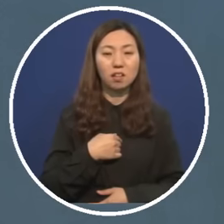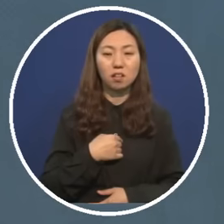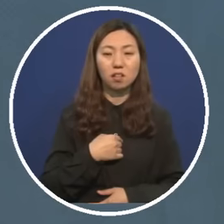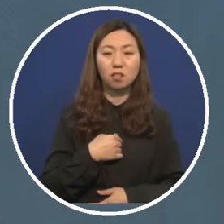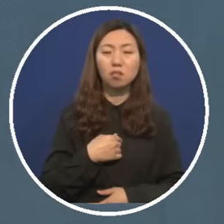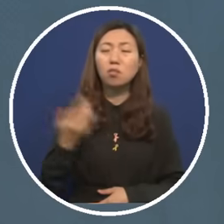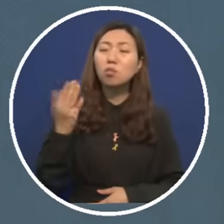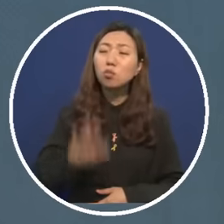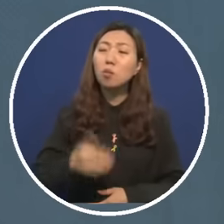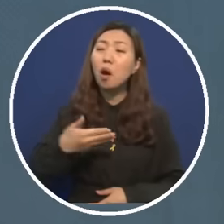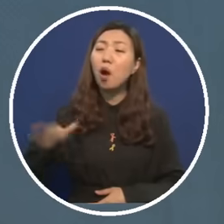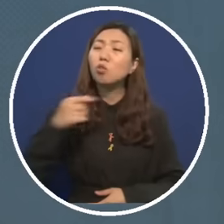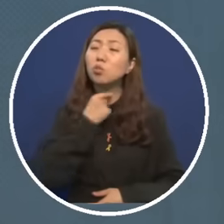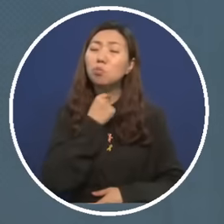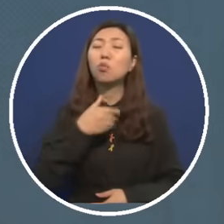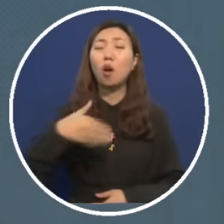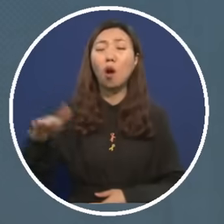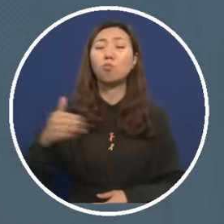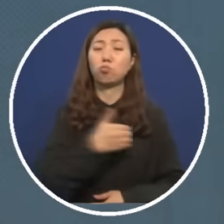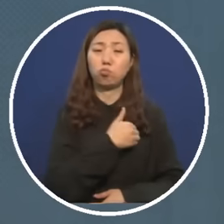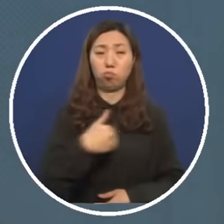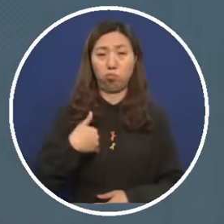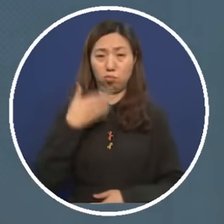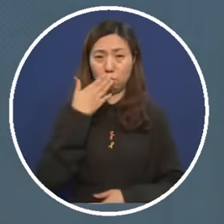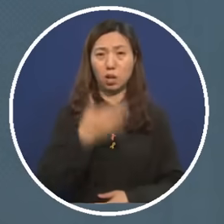가고 싶으면 가면 돼요.